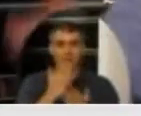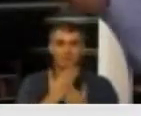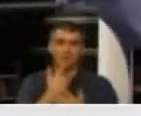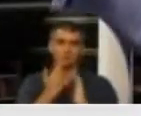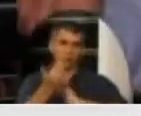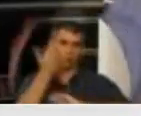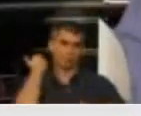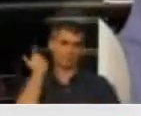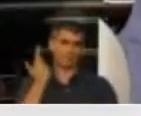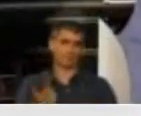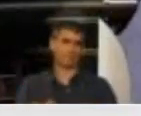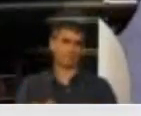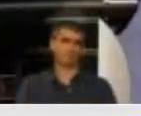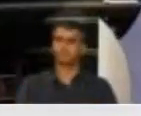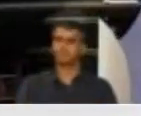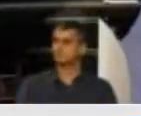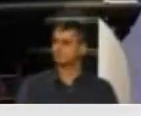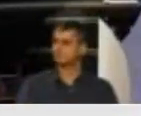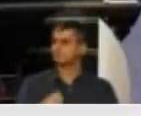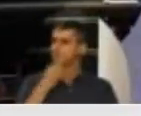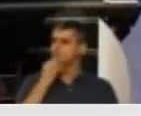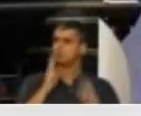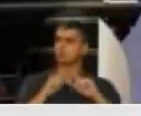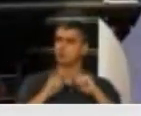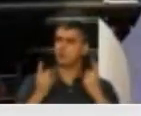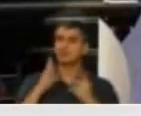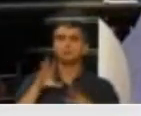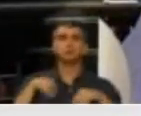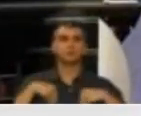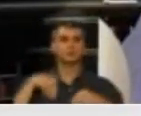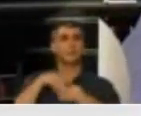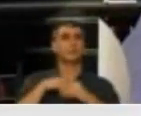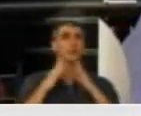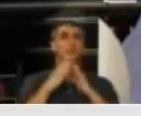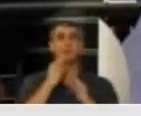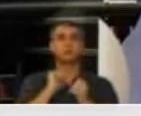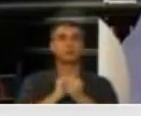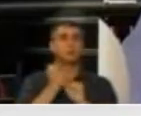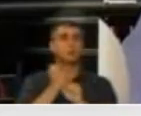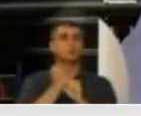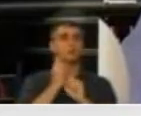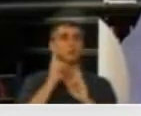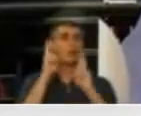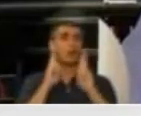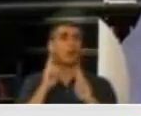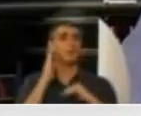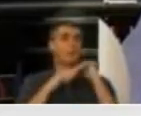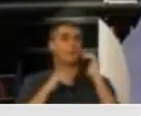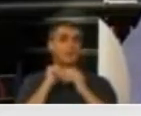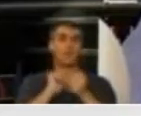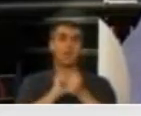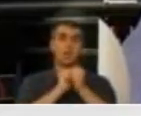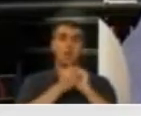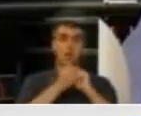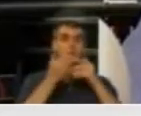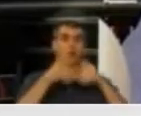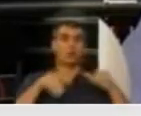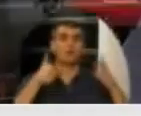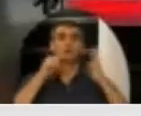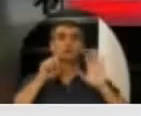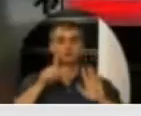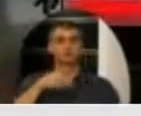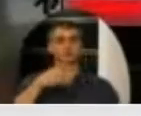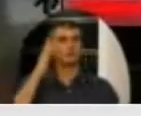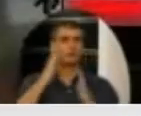קודם, פה אמר ונשקר. האם יש הסכמה בתוך הבית היהודי שאם הולכים על הקפאת בנייה או על קווי 67, הבית